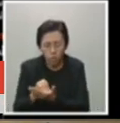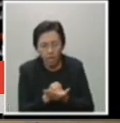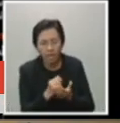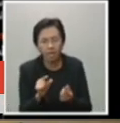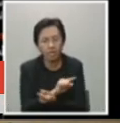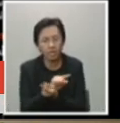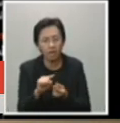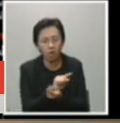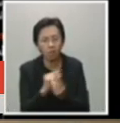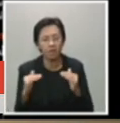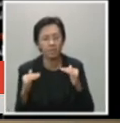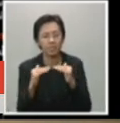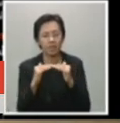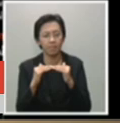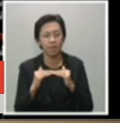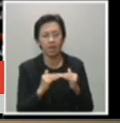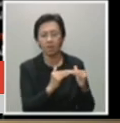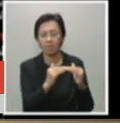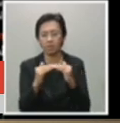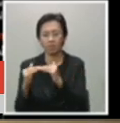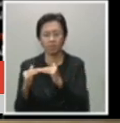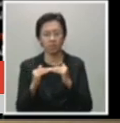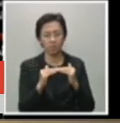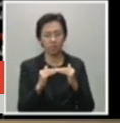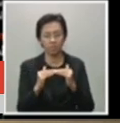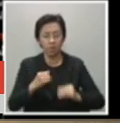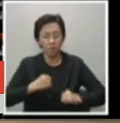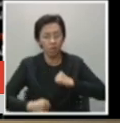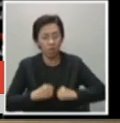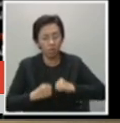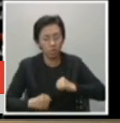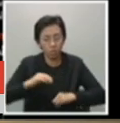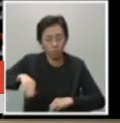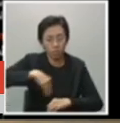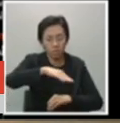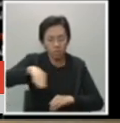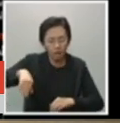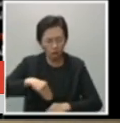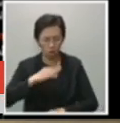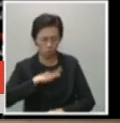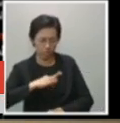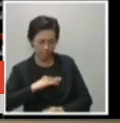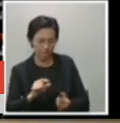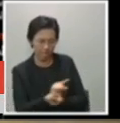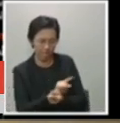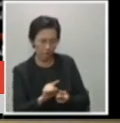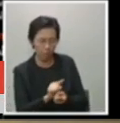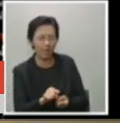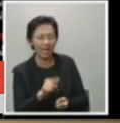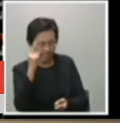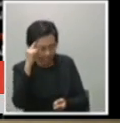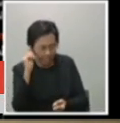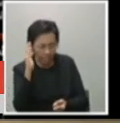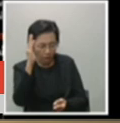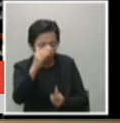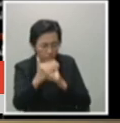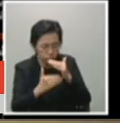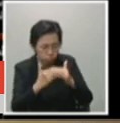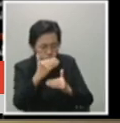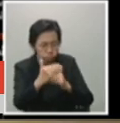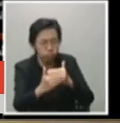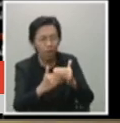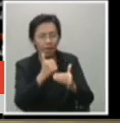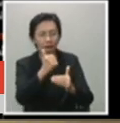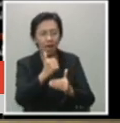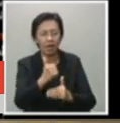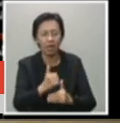ให้มีความเป็นธรรมและเท่าเทียมซึ่งคนรุ่นใหม่เหล่านี้จะทำให้เขารู้สึกว่าสังคมยังมีอนาคตที่สดใสฟังแ